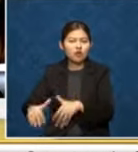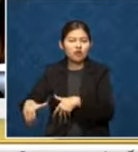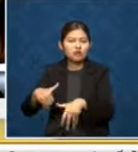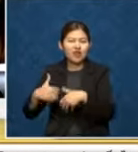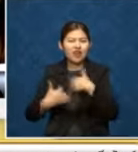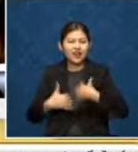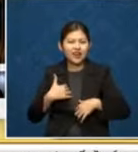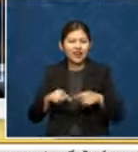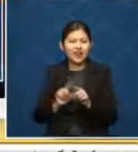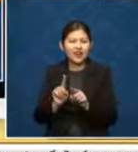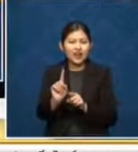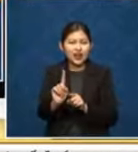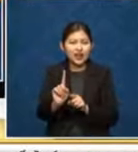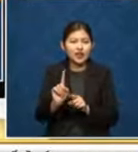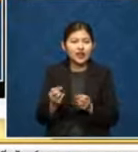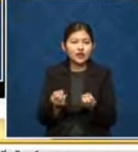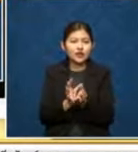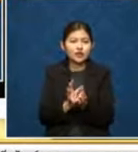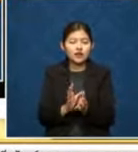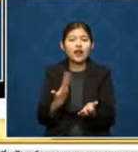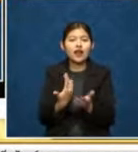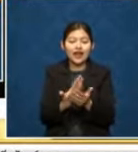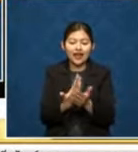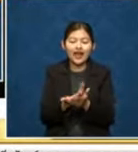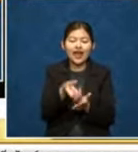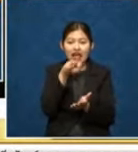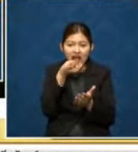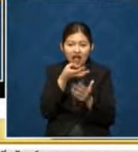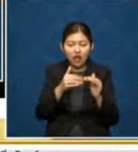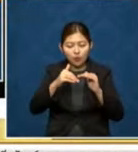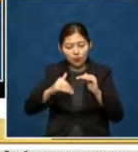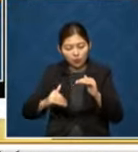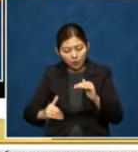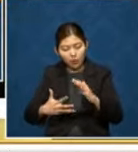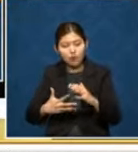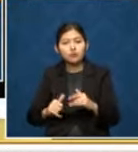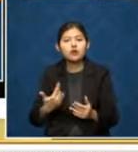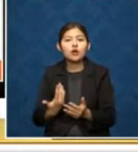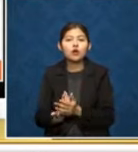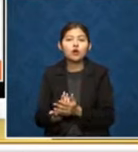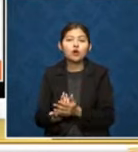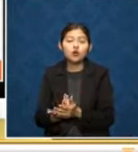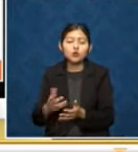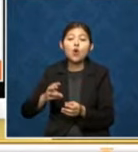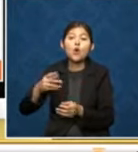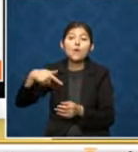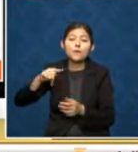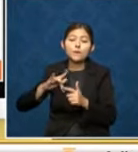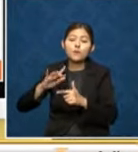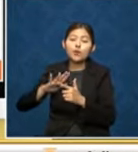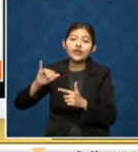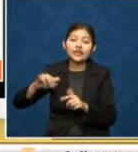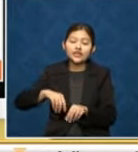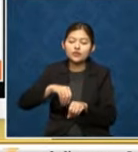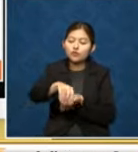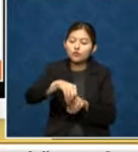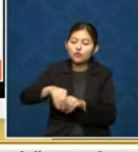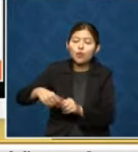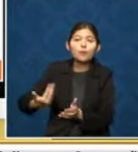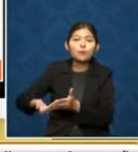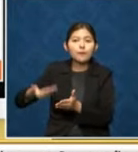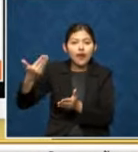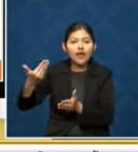ลกระทบจากข้าวราคาตกต่ำสวนทางกับราคาต้นทุนการผลิตเรียกร้องต้องการให้ผู้ประก